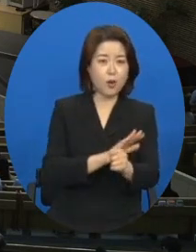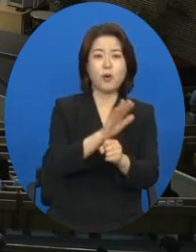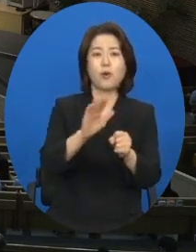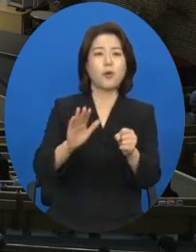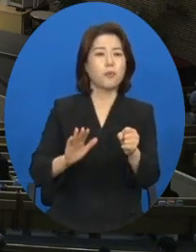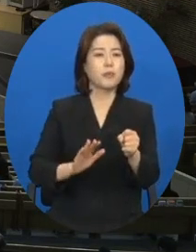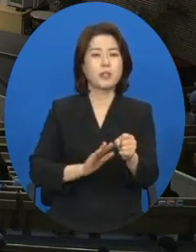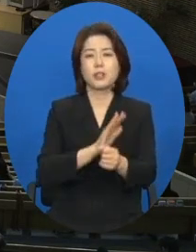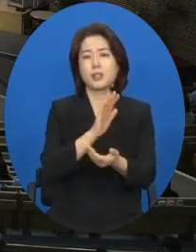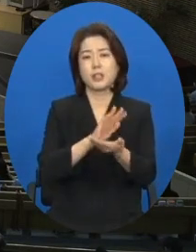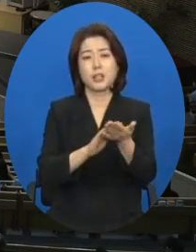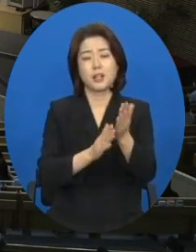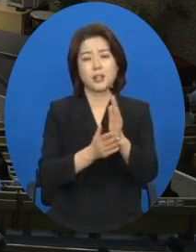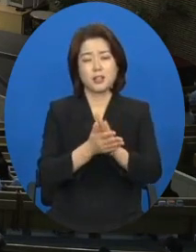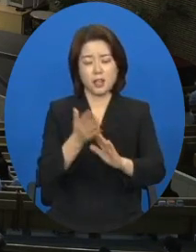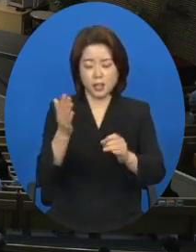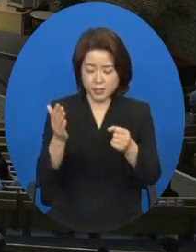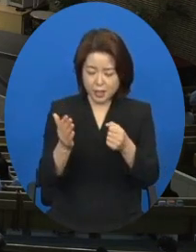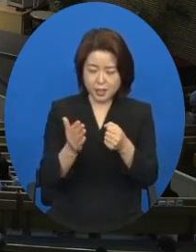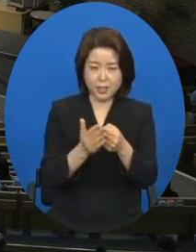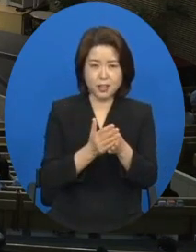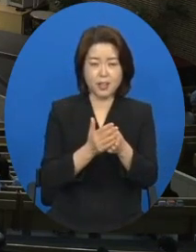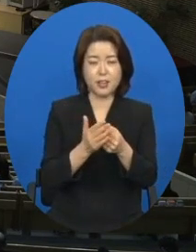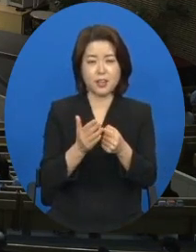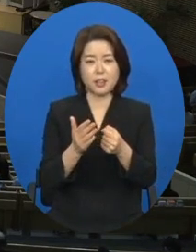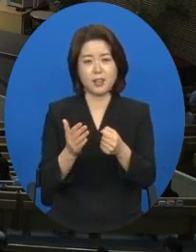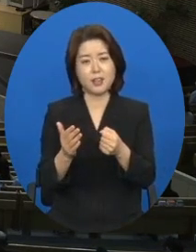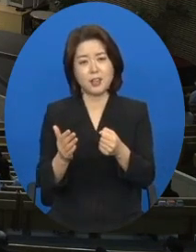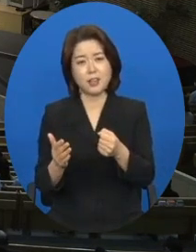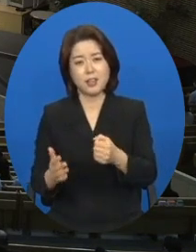사랑하는 너를 가난해,